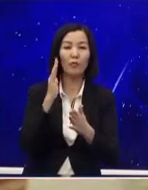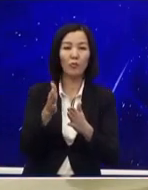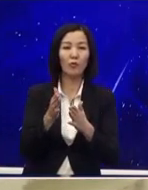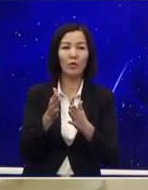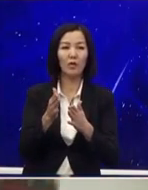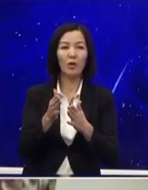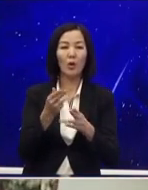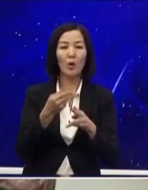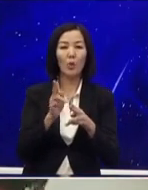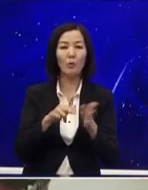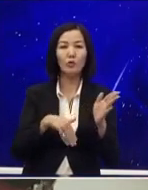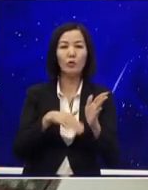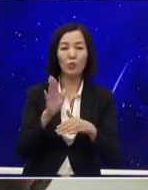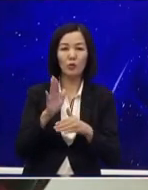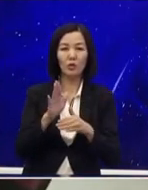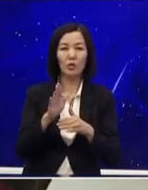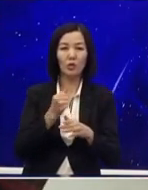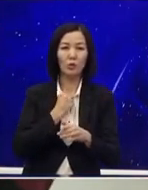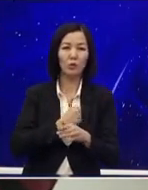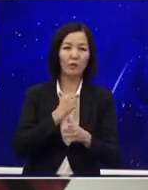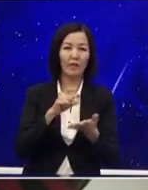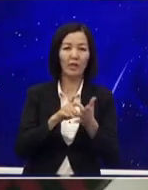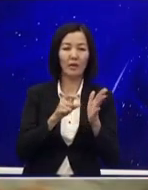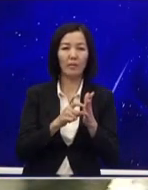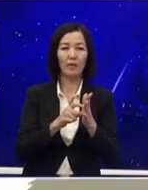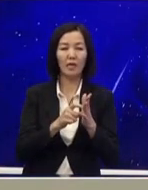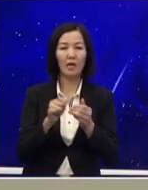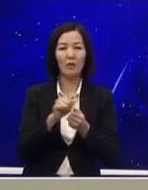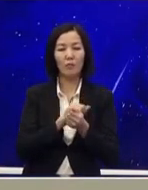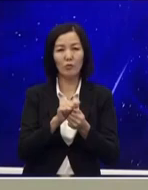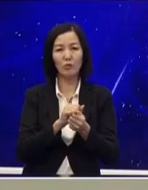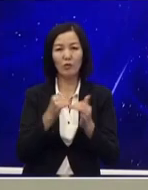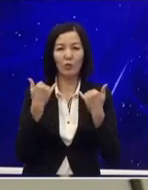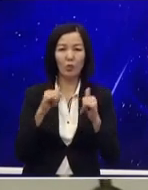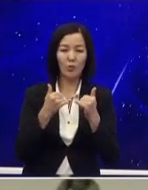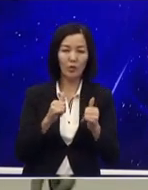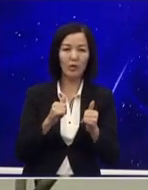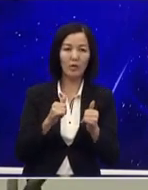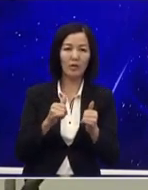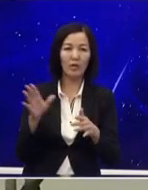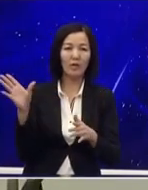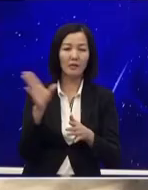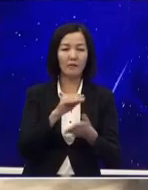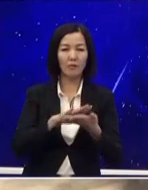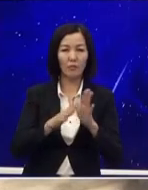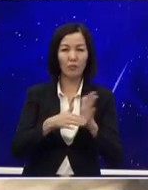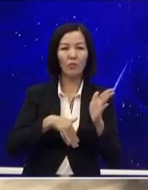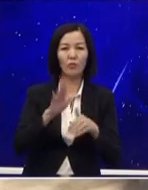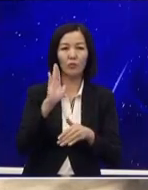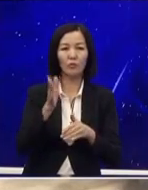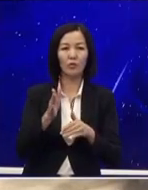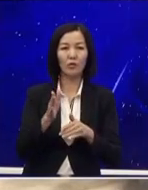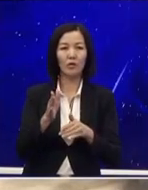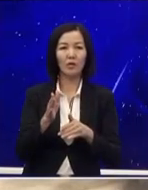максимально комфортабельным. Это и душевые кабины на всех этажах, прачечные, кухни и многое другое. Одним словом, со всеми удобствами. С